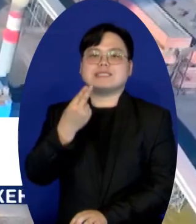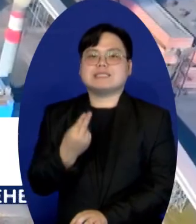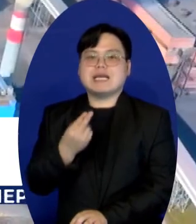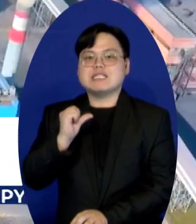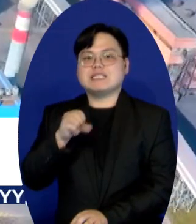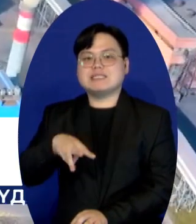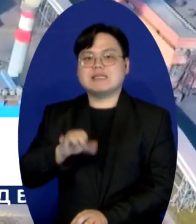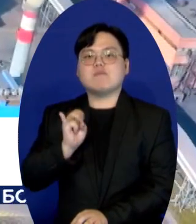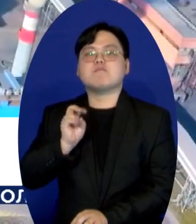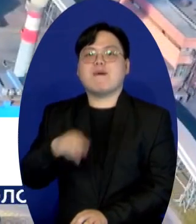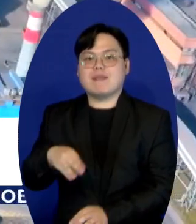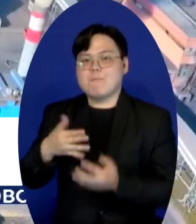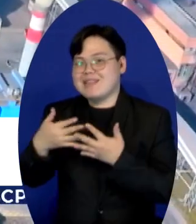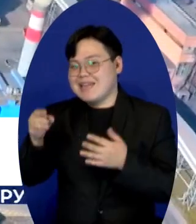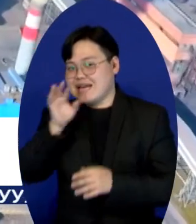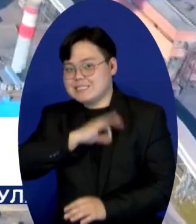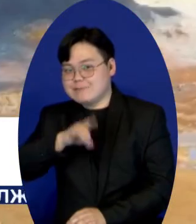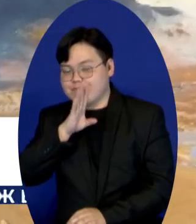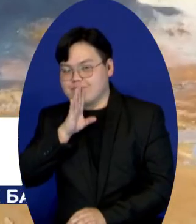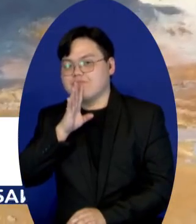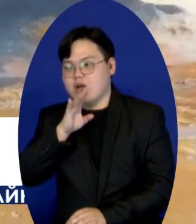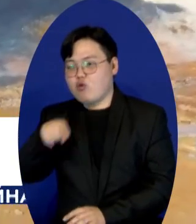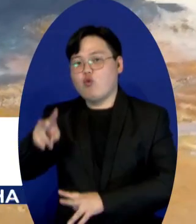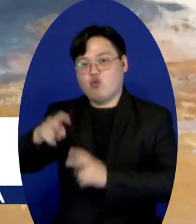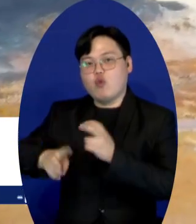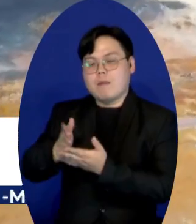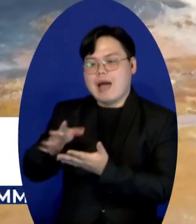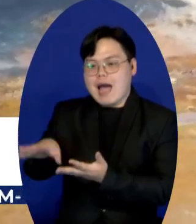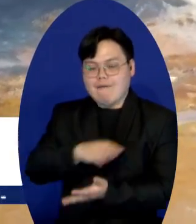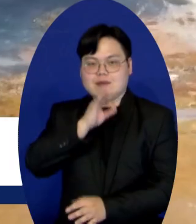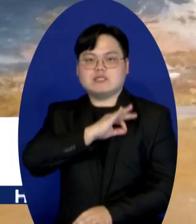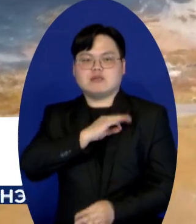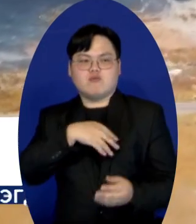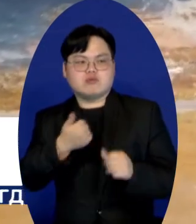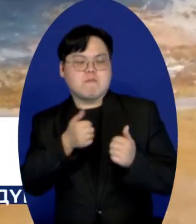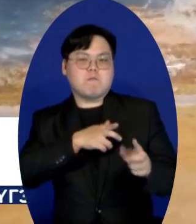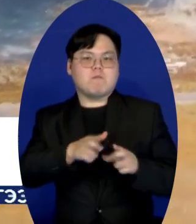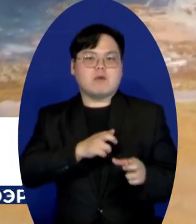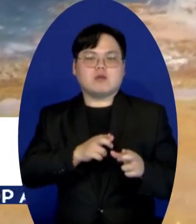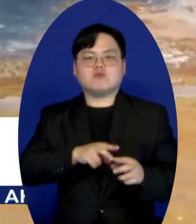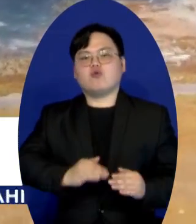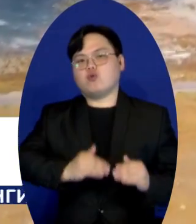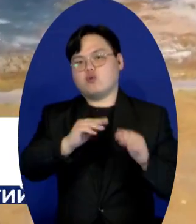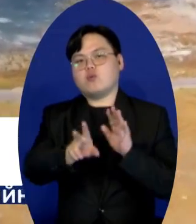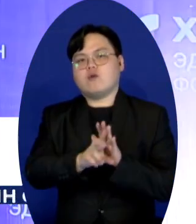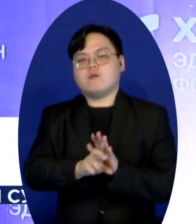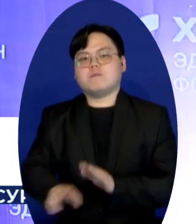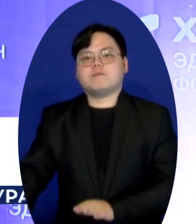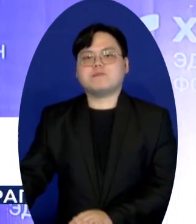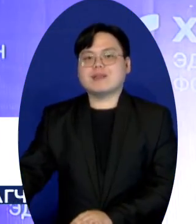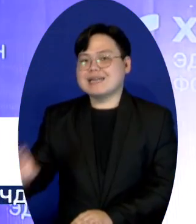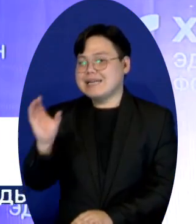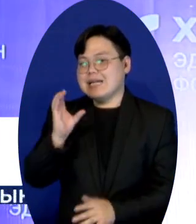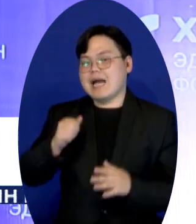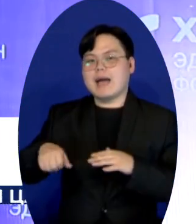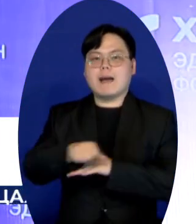Тиймээс хөдөлгөөний цемент чохоо үйлдвэрлэлийг түшиглээд бусад төрлийн бизнес эдийн засгийн өгөөжийг бий болгох боломжтой. Шилэн аймгийн